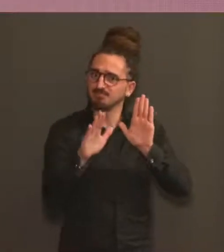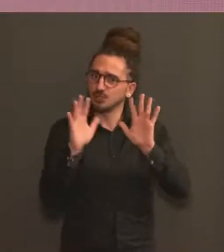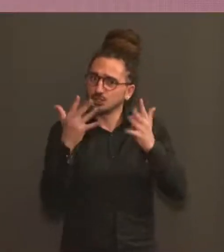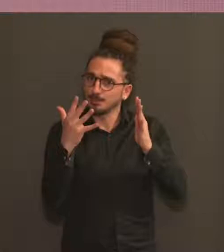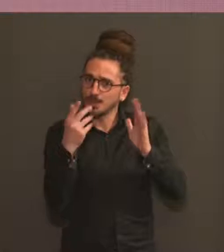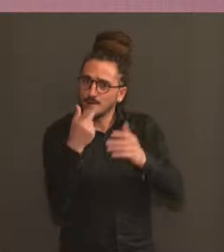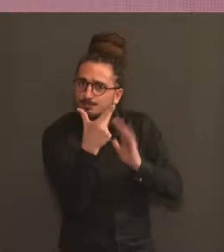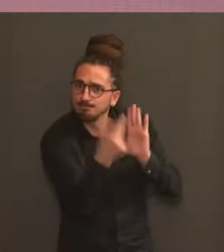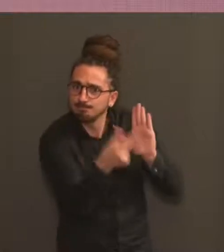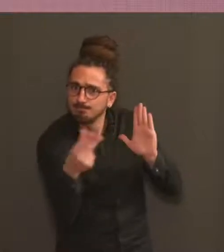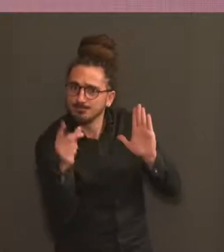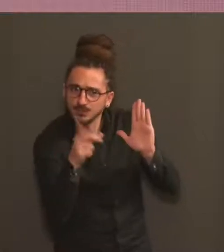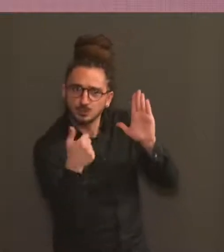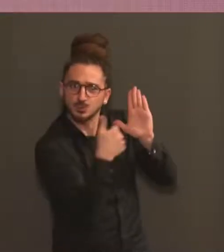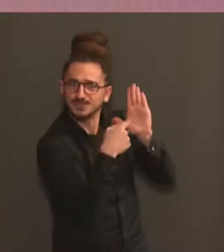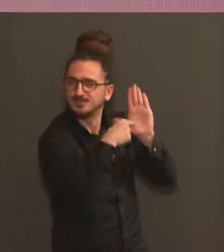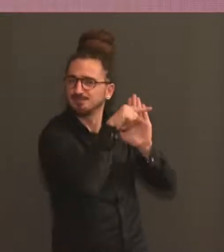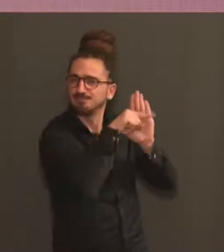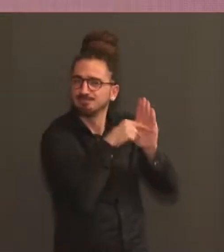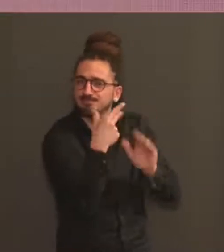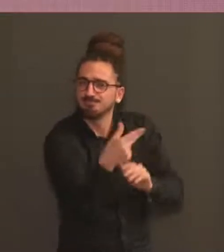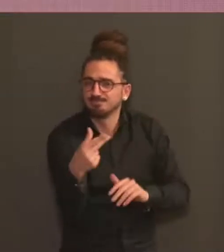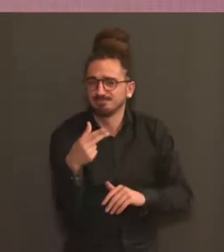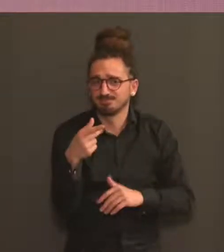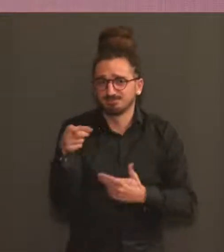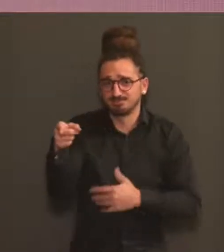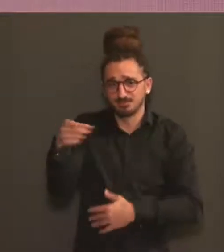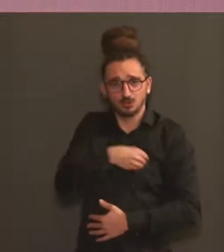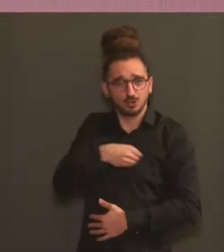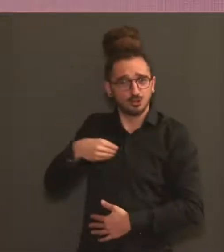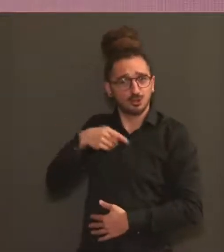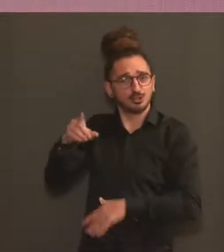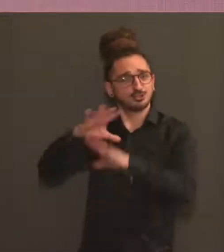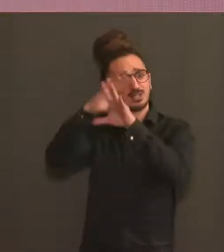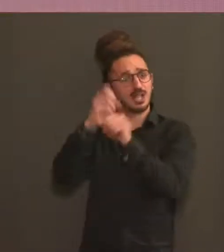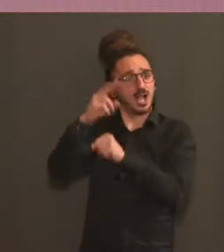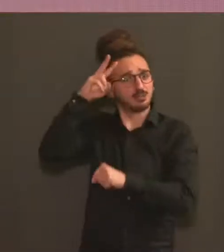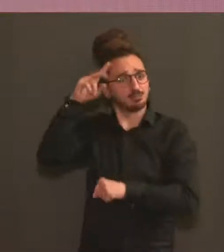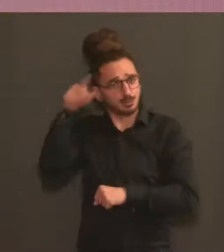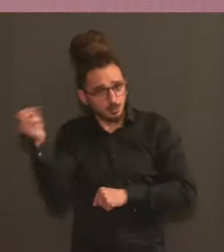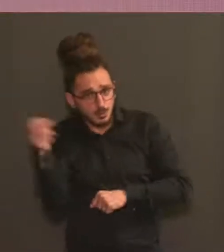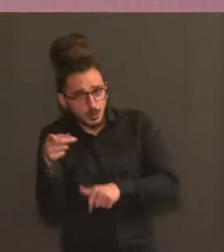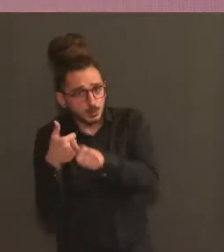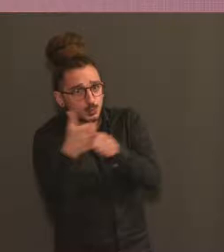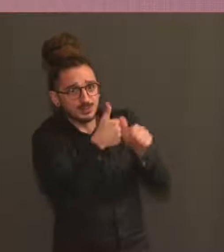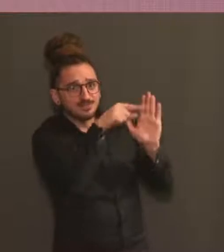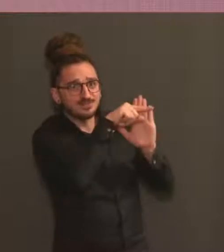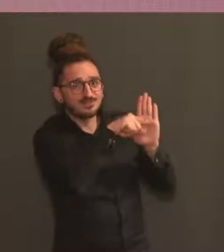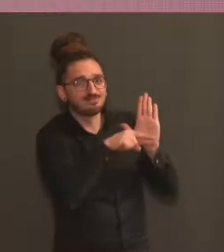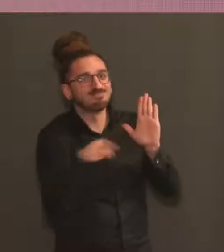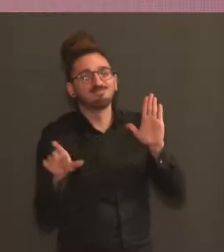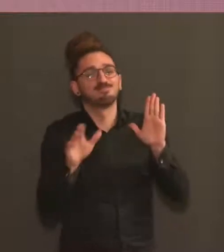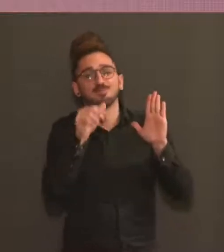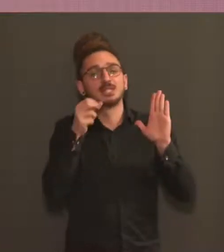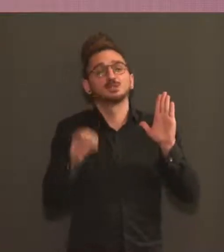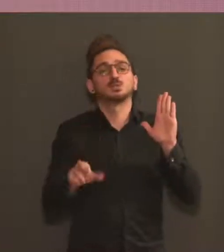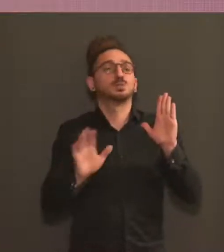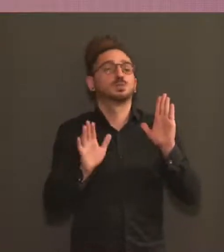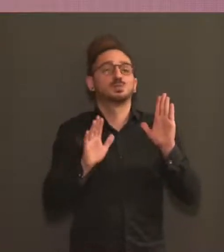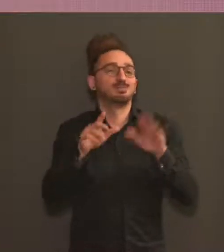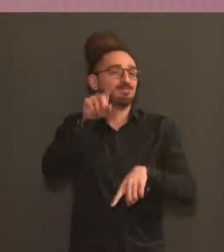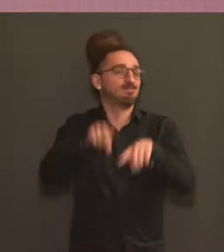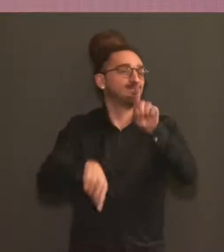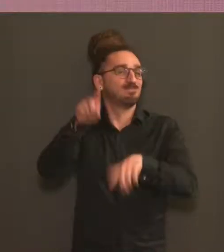de livrer les vaccins en petite quantité. Il est nécessaire pour certains d'entre eux d'utiliser